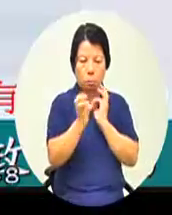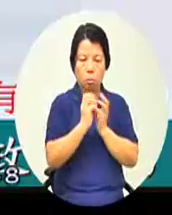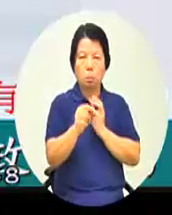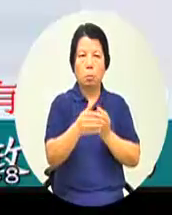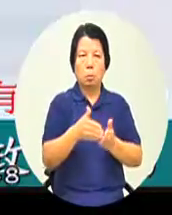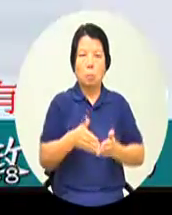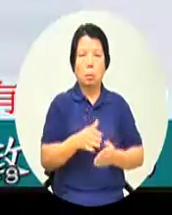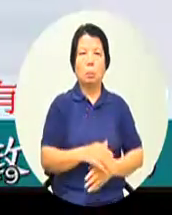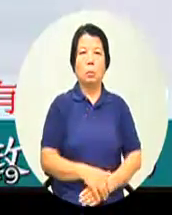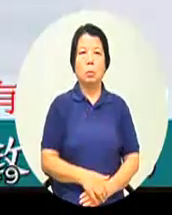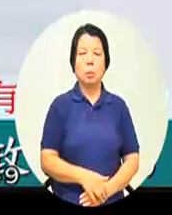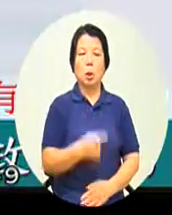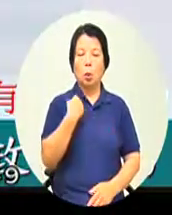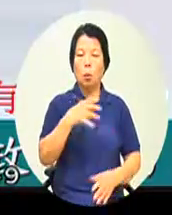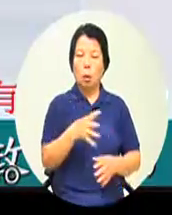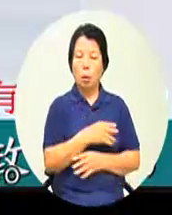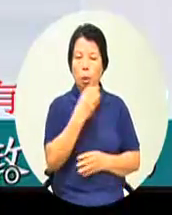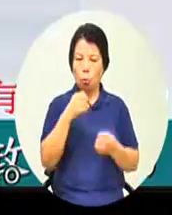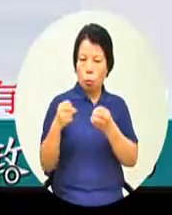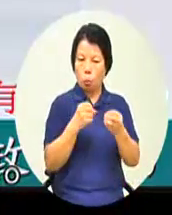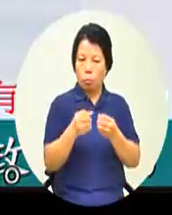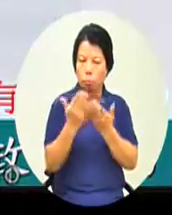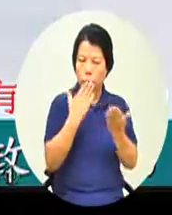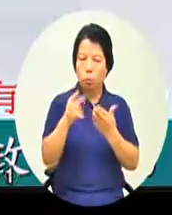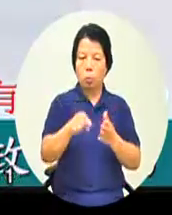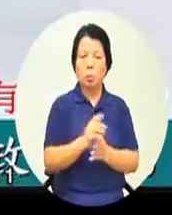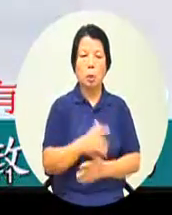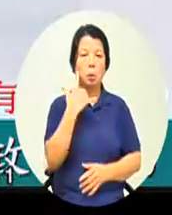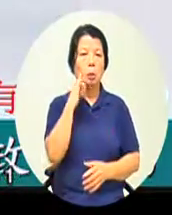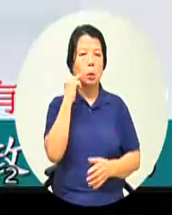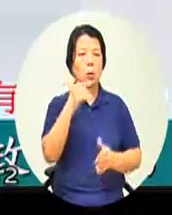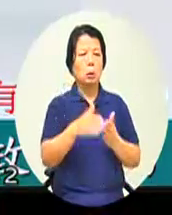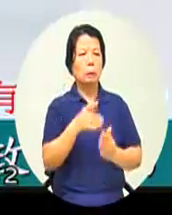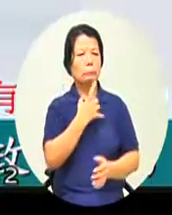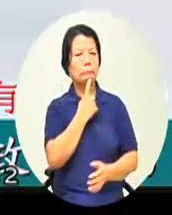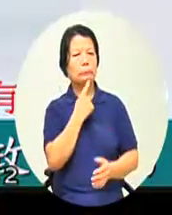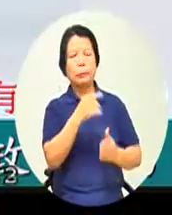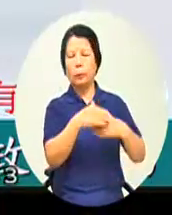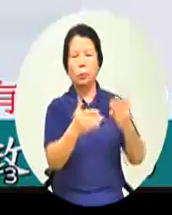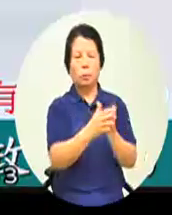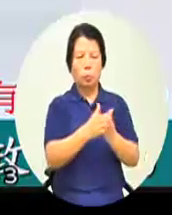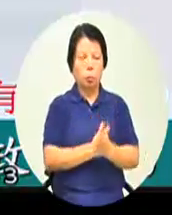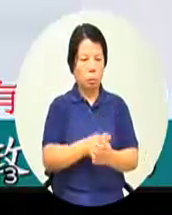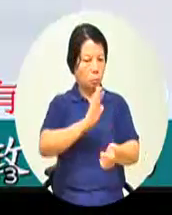咱讲个清楚嘛，人家长的疑虑要共解除啊。